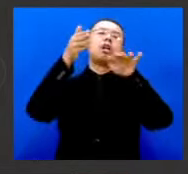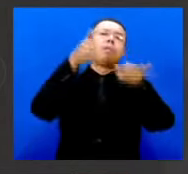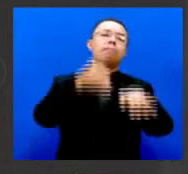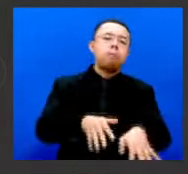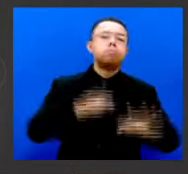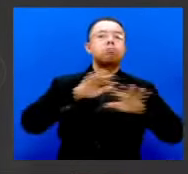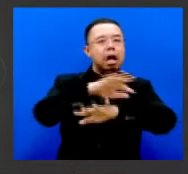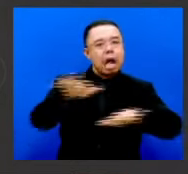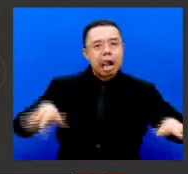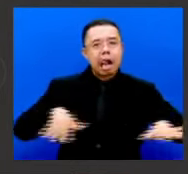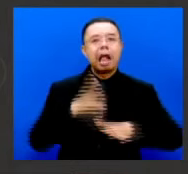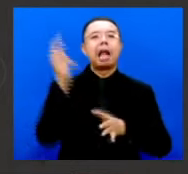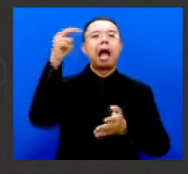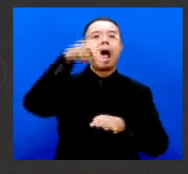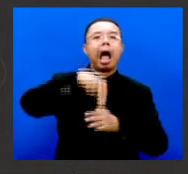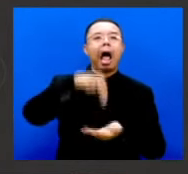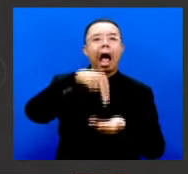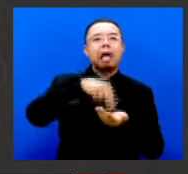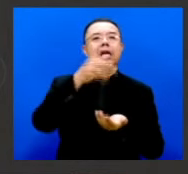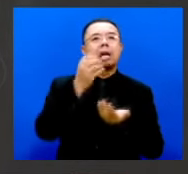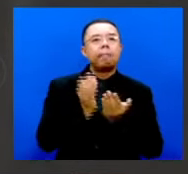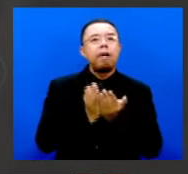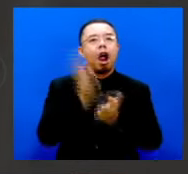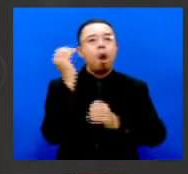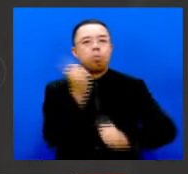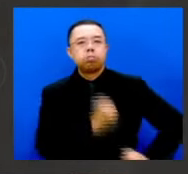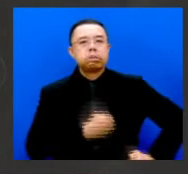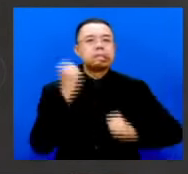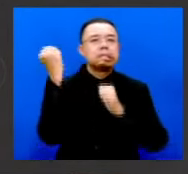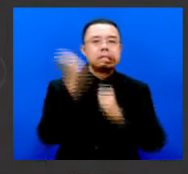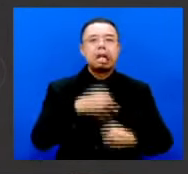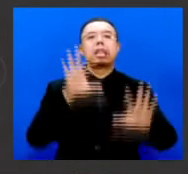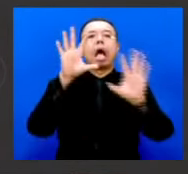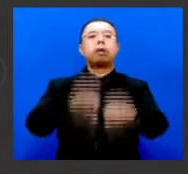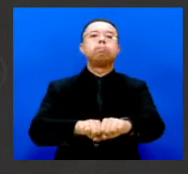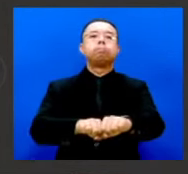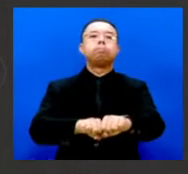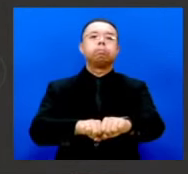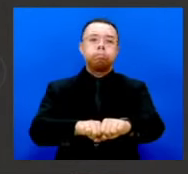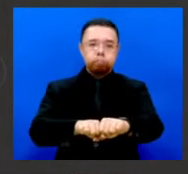cara menggunakan sampan dan juga berenang hingga pelaku tertangkap.